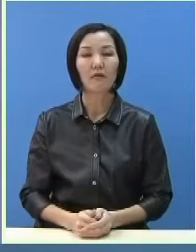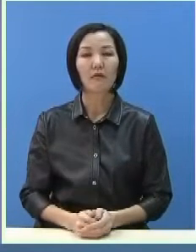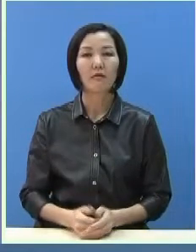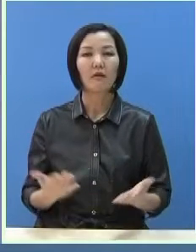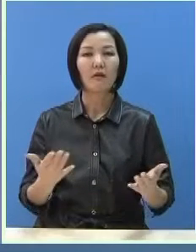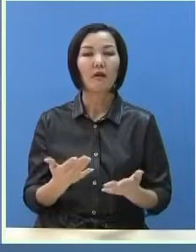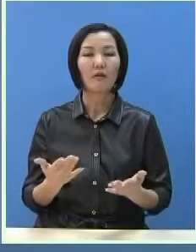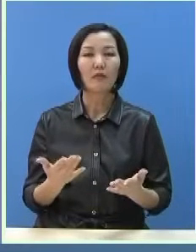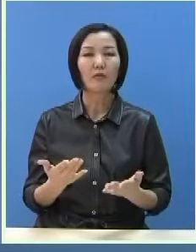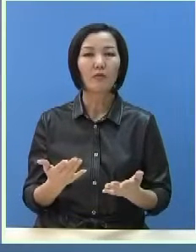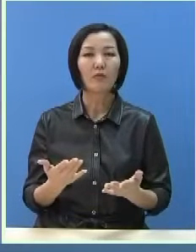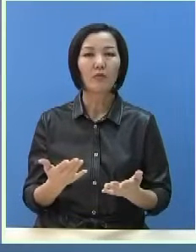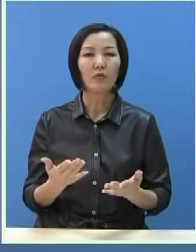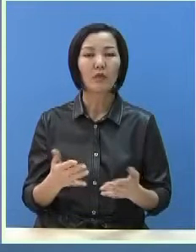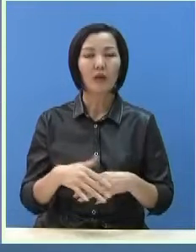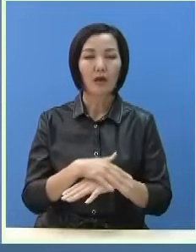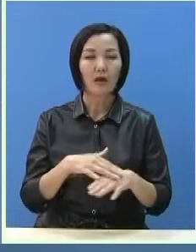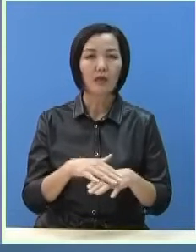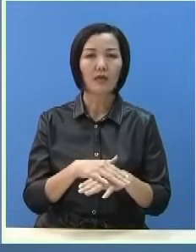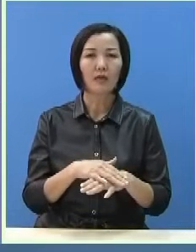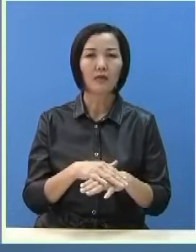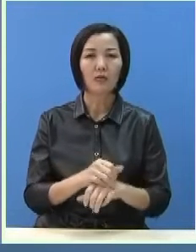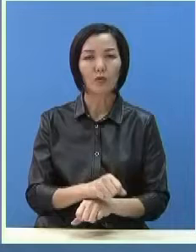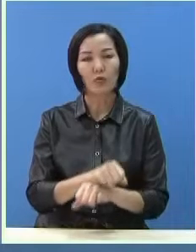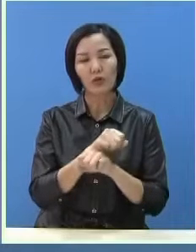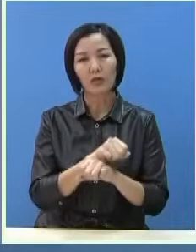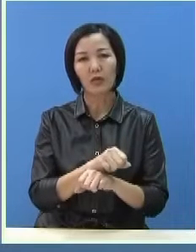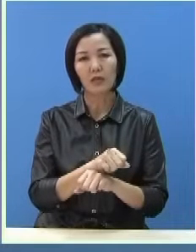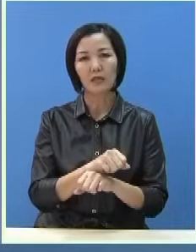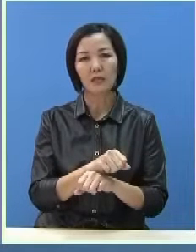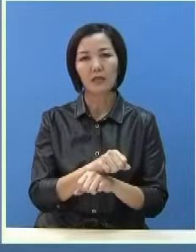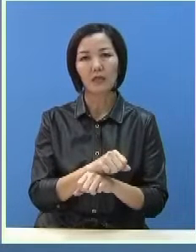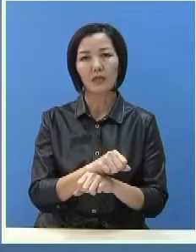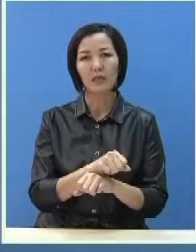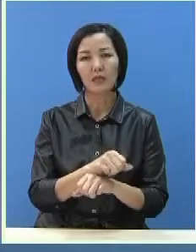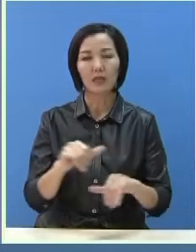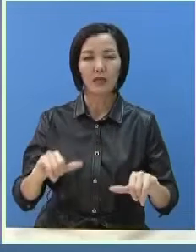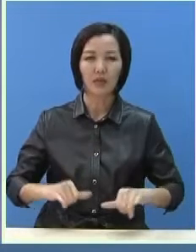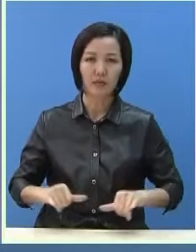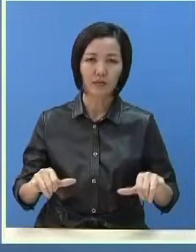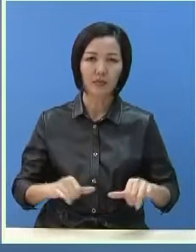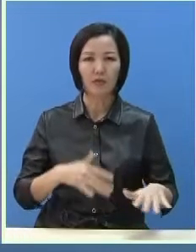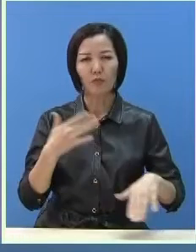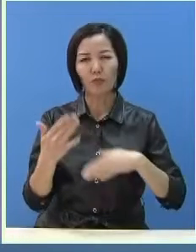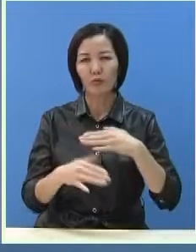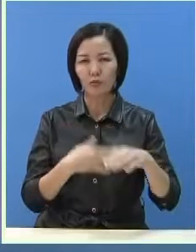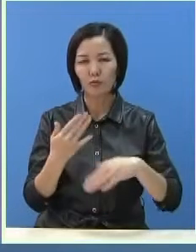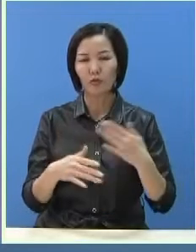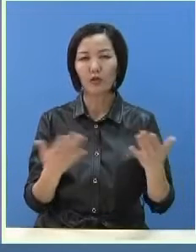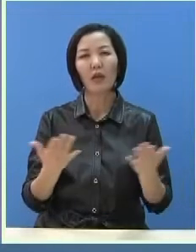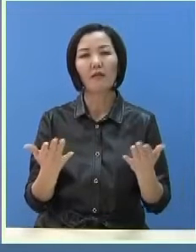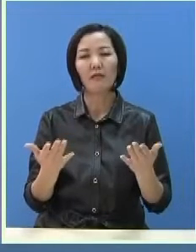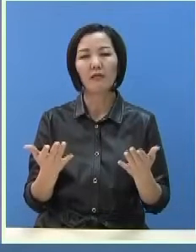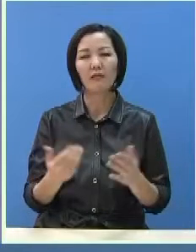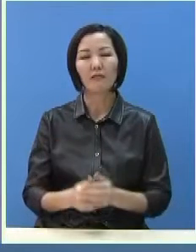Қандай баға беруге болады? Ел аузында қазір көтеріліс деп жатыр, төңкеріс деп жатыр, тәртіпсіздік деп жатыр. Қайсысы қисынға